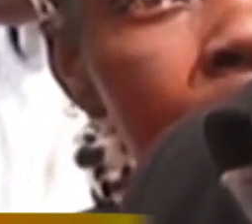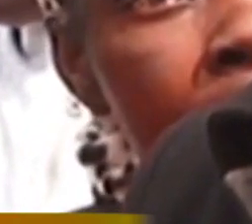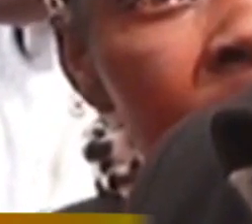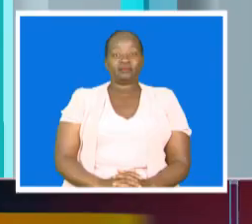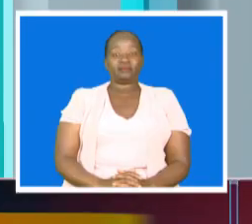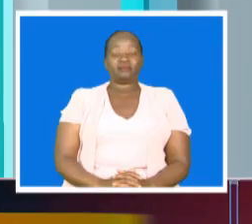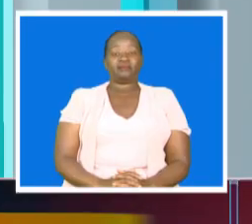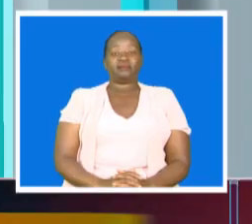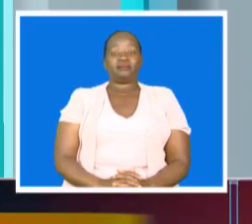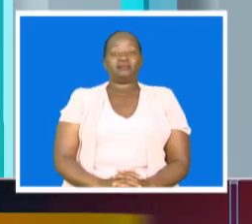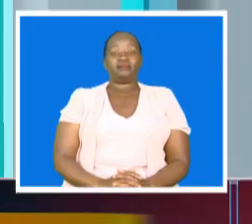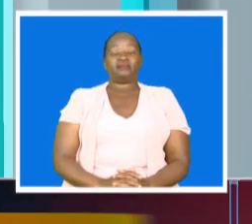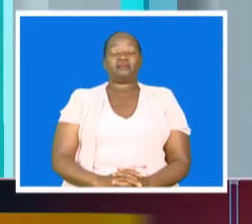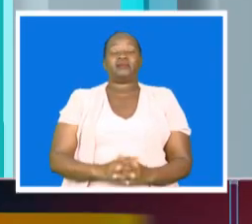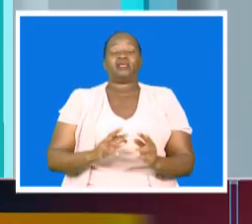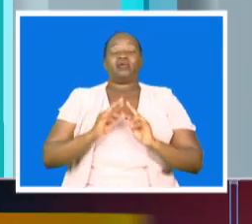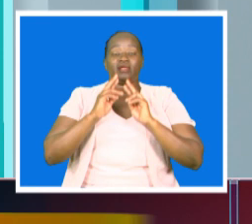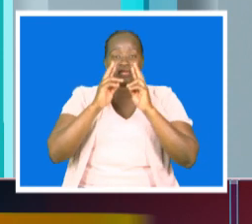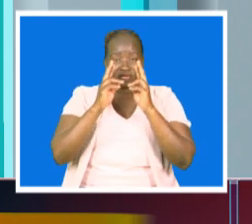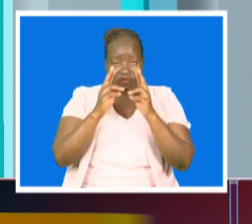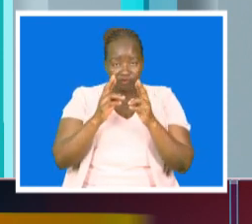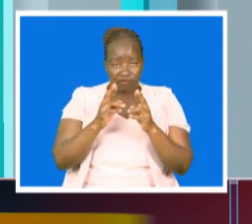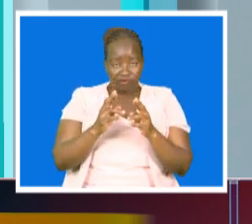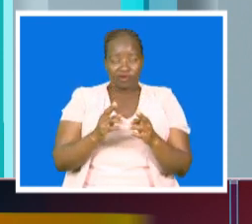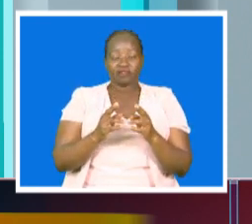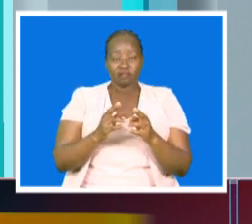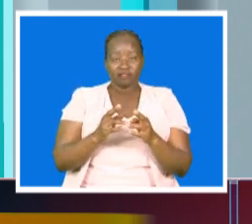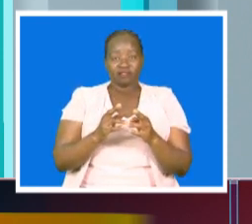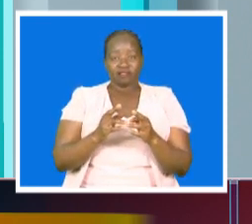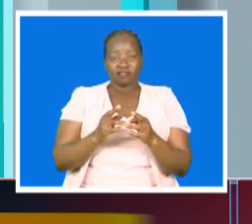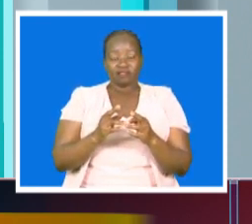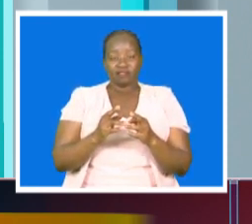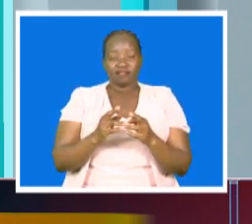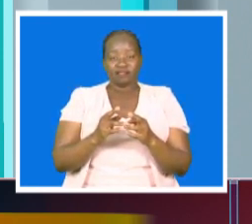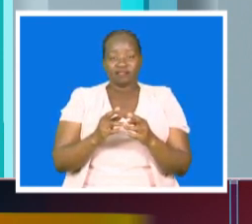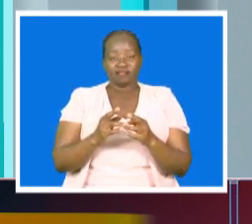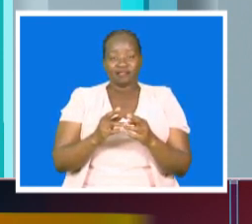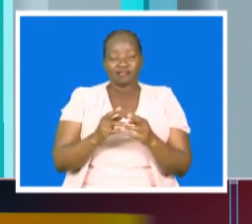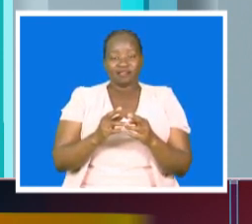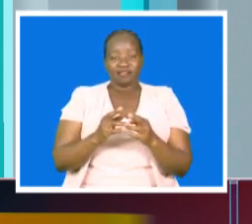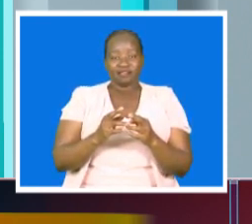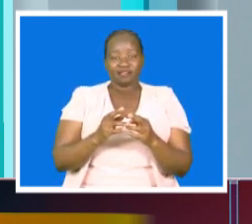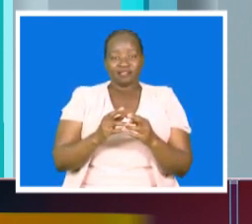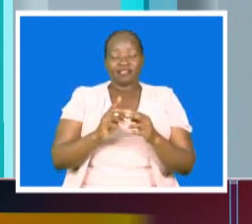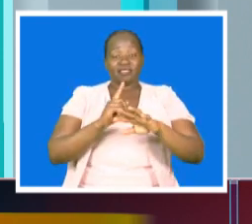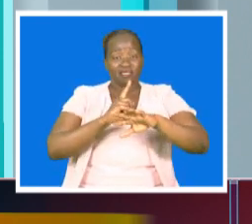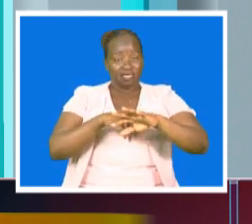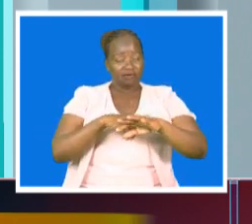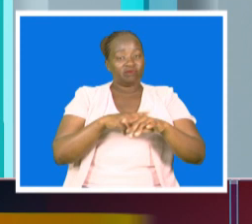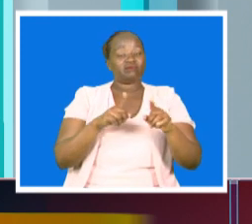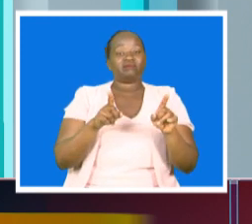wa Wagoi. Na ripoti ya mwandiki wetu wa mohoro ya Joe Kariuki wa Wagoi ndio eko